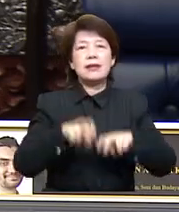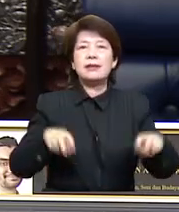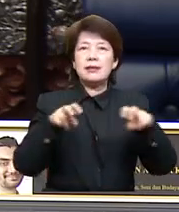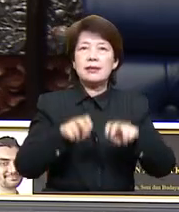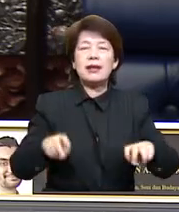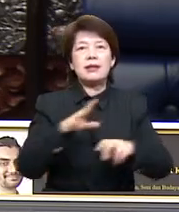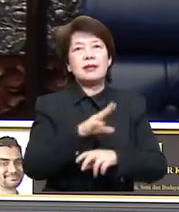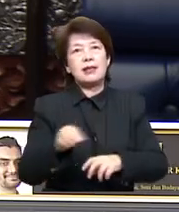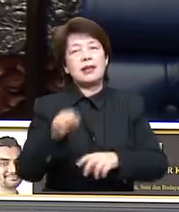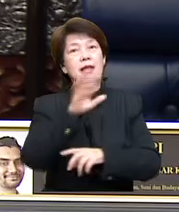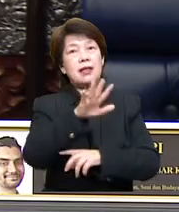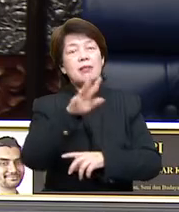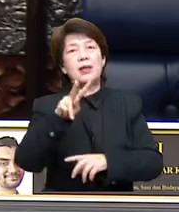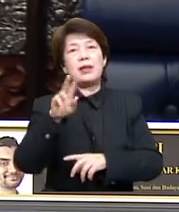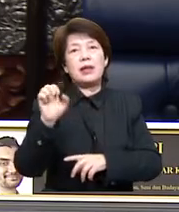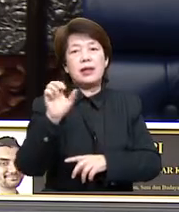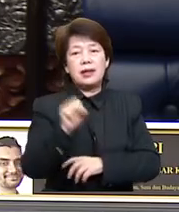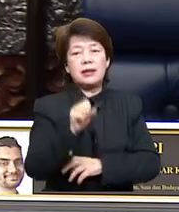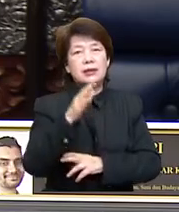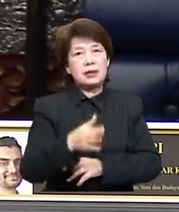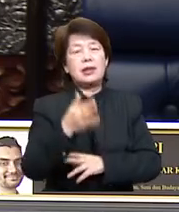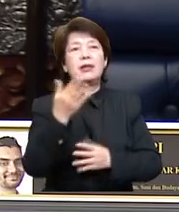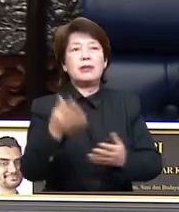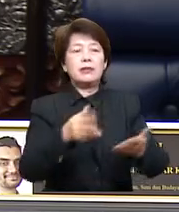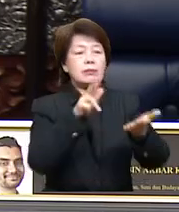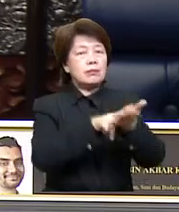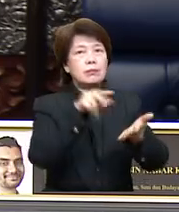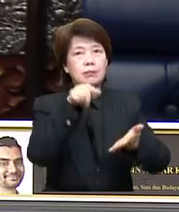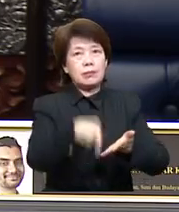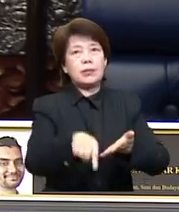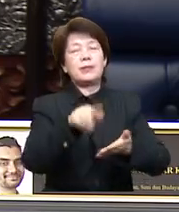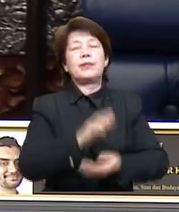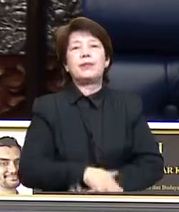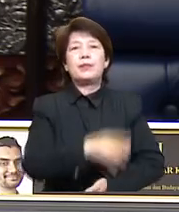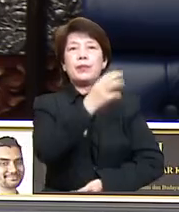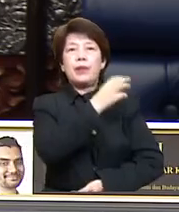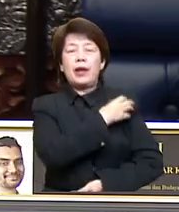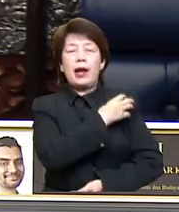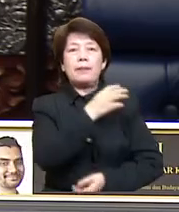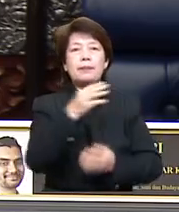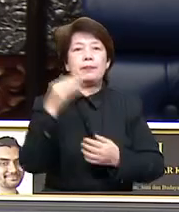tersebut sebanyak 5 kes telah didakwa oleh Jabatan Peguam Negara dan dijatuhkan hukuman.